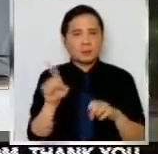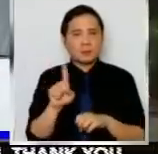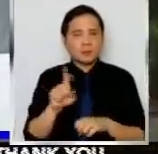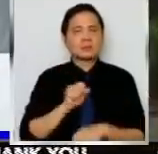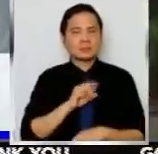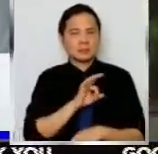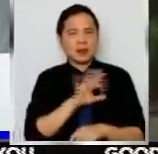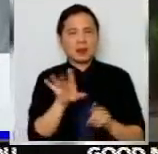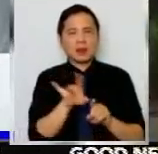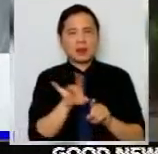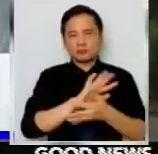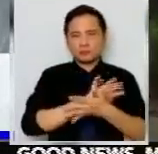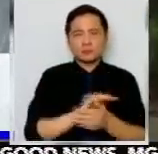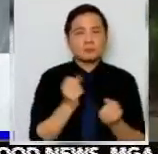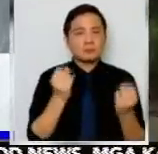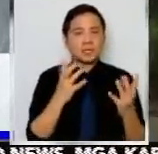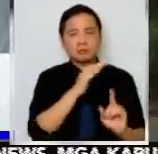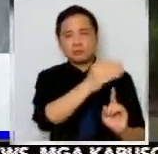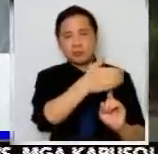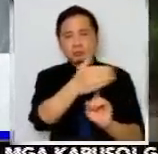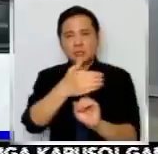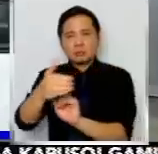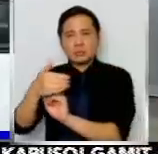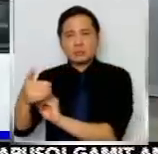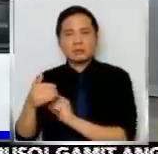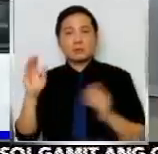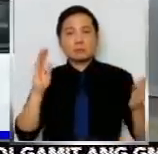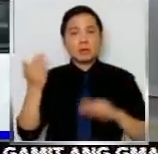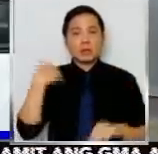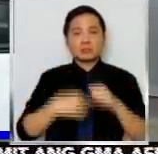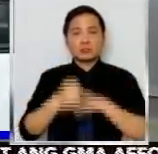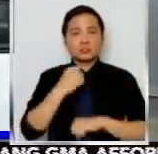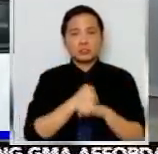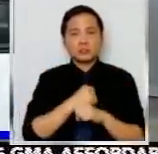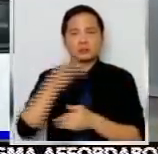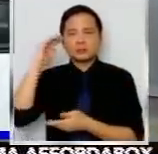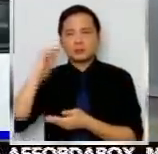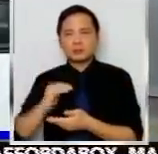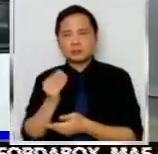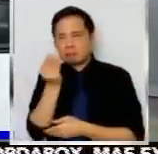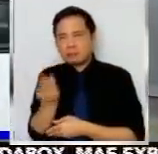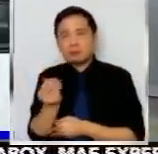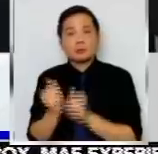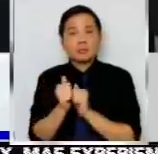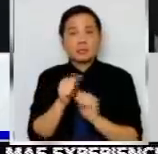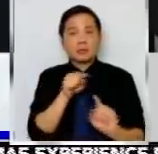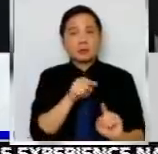ng mga nako-confine, pero hindi kasing dami noong nakaraang taon. Dahil dito, kailangan nilang limitahan ang kanilang